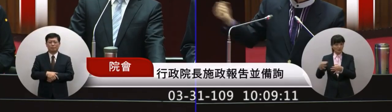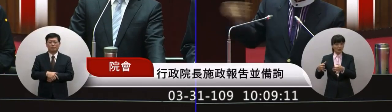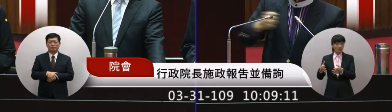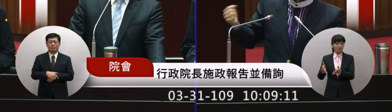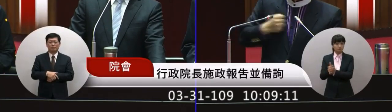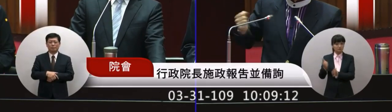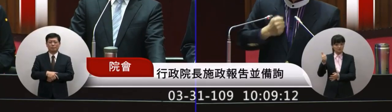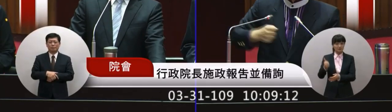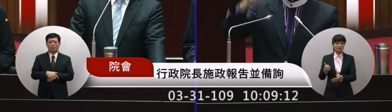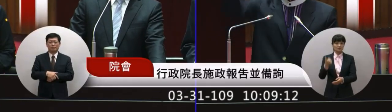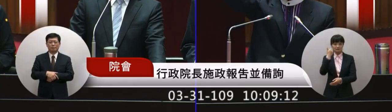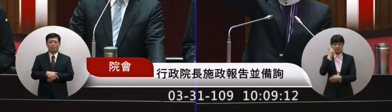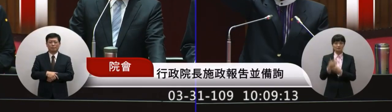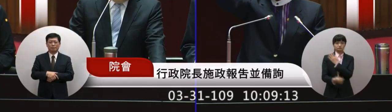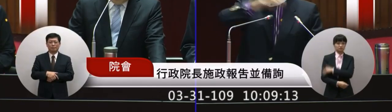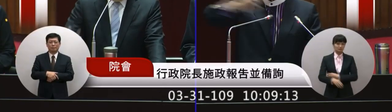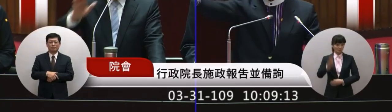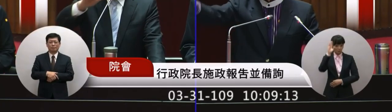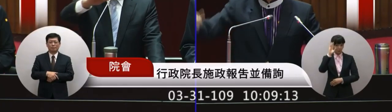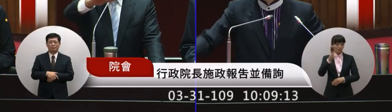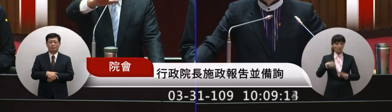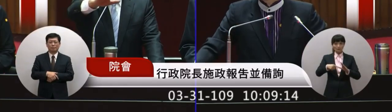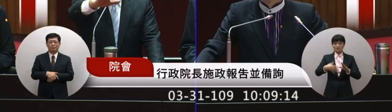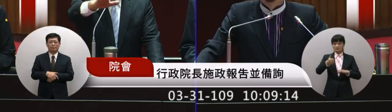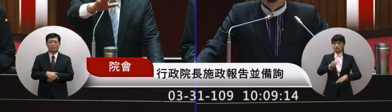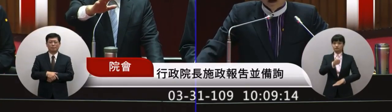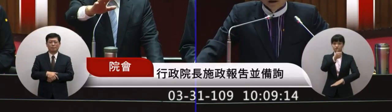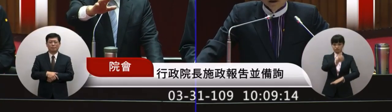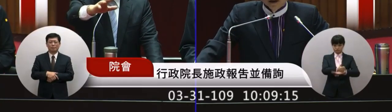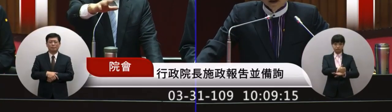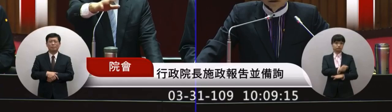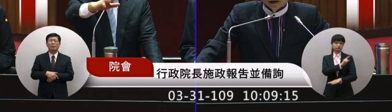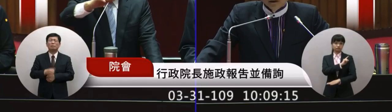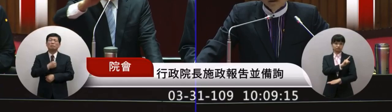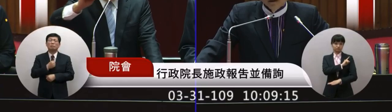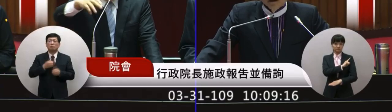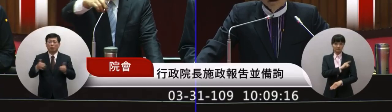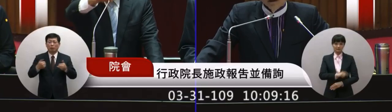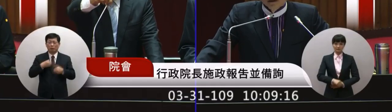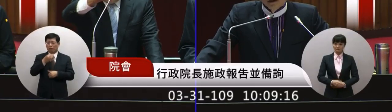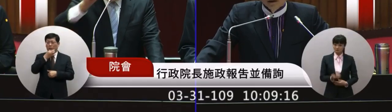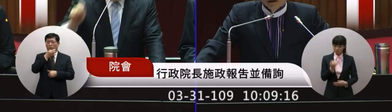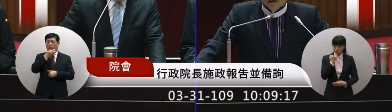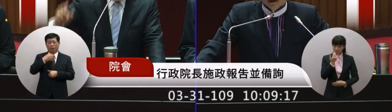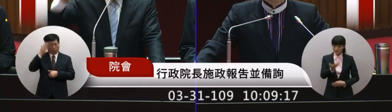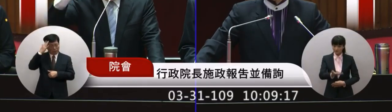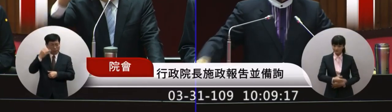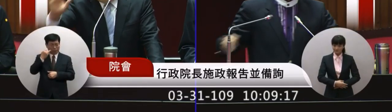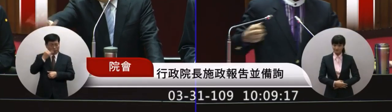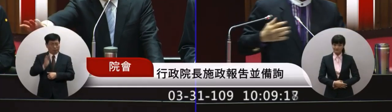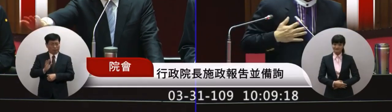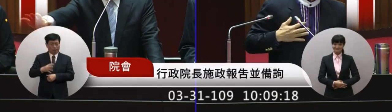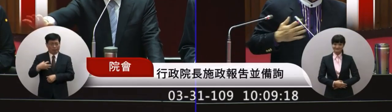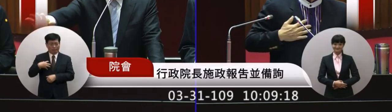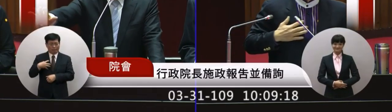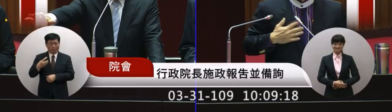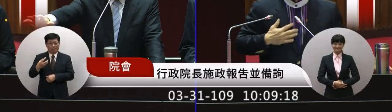苏贞昌，应该要等来，我负责全部统筹，安怎啊？ 等较细力的，无学钱，等较细力的。 啊，等